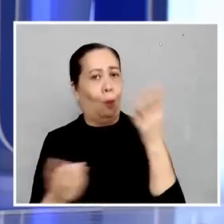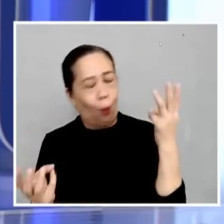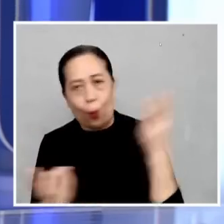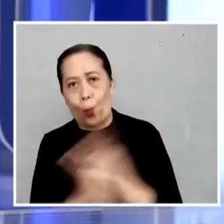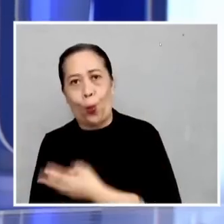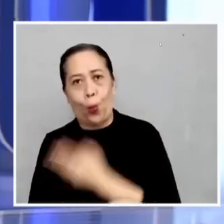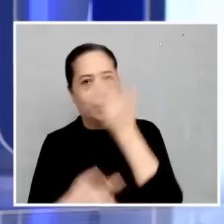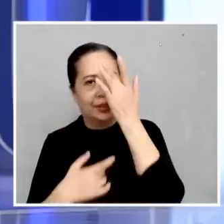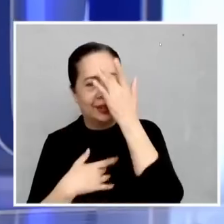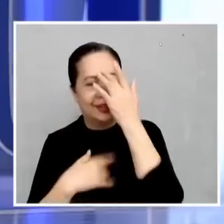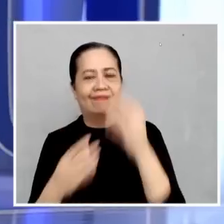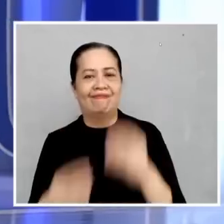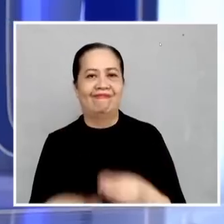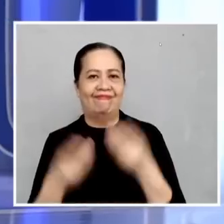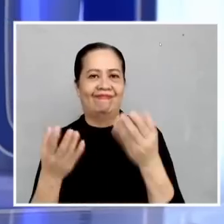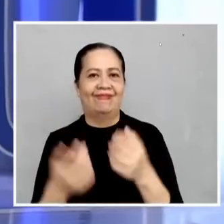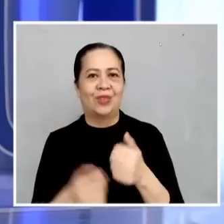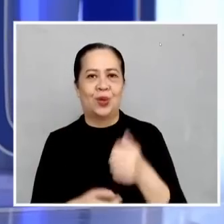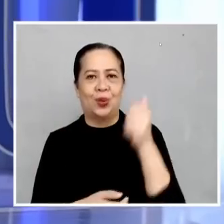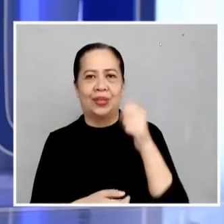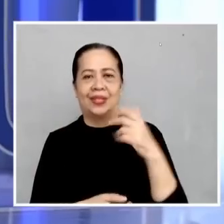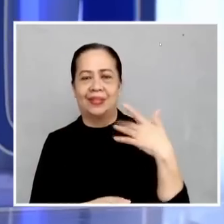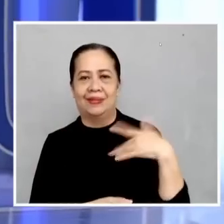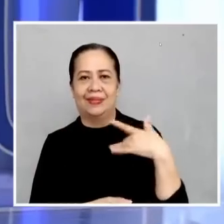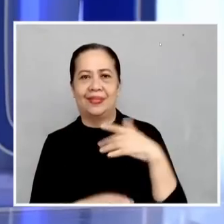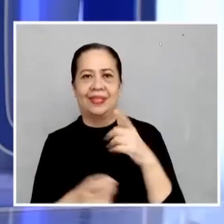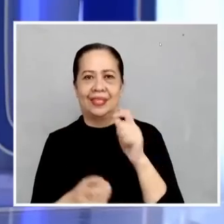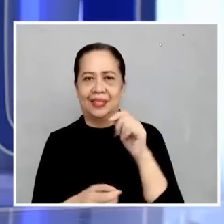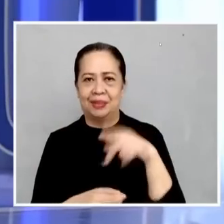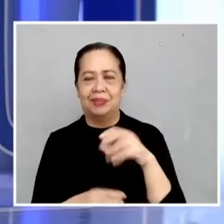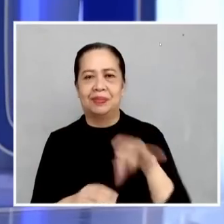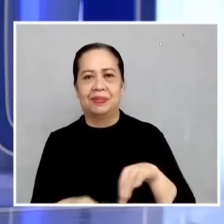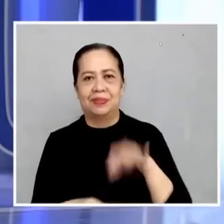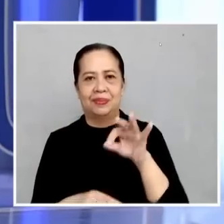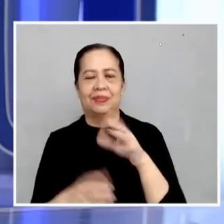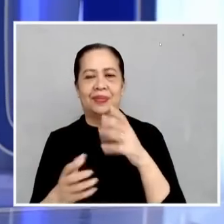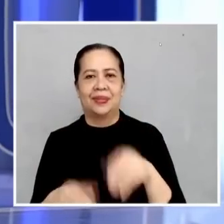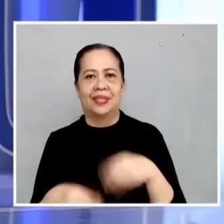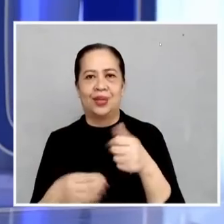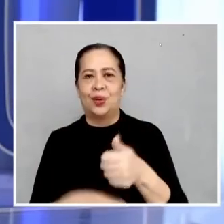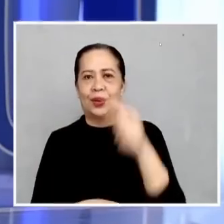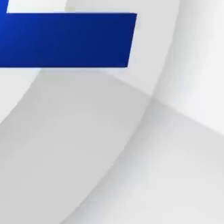Kaya ibibigay ko mga winning diskarte para winner pa rin ngayong tag-init.